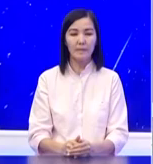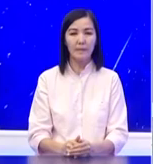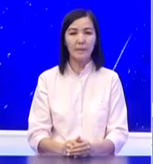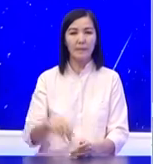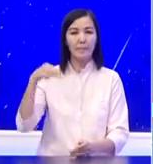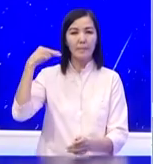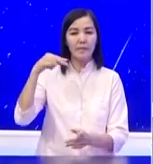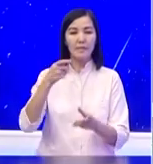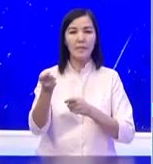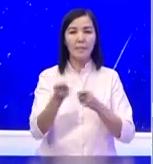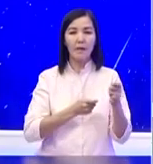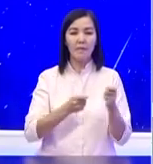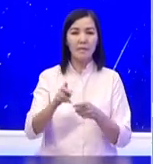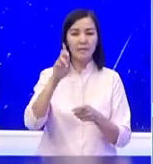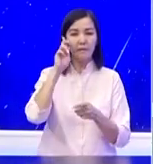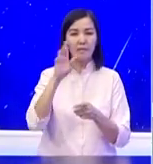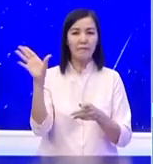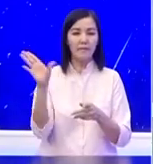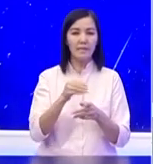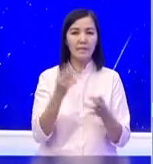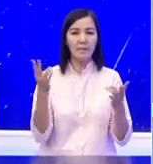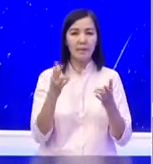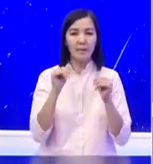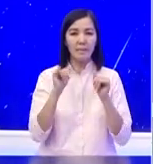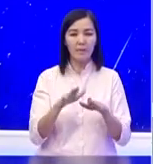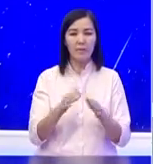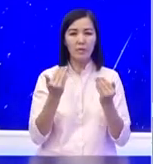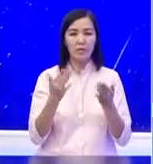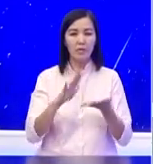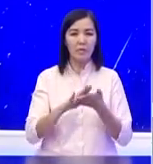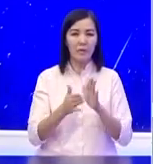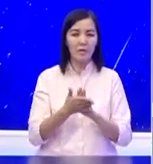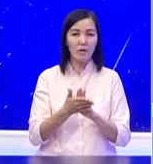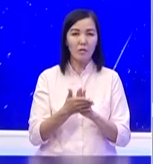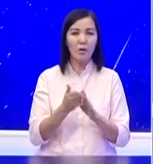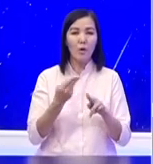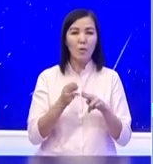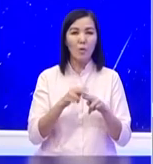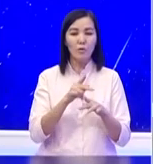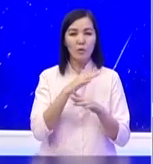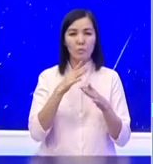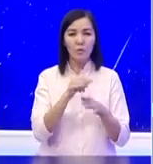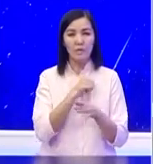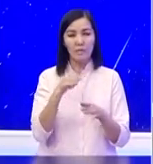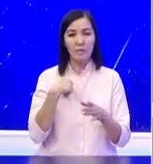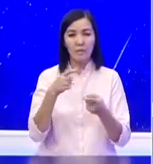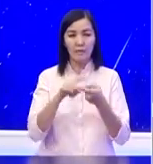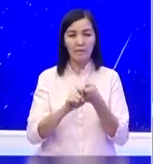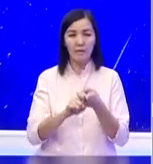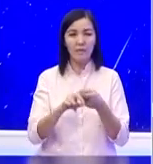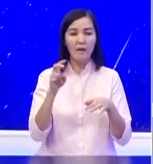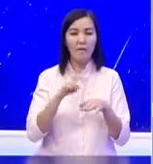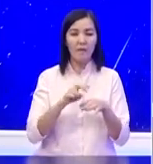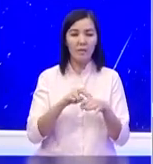Президент и правительство страны принимают все необходимые меры для выхода из сложившегося положения, но очень многое зависит и от нас самих. Помните, что врачи делают